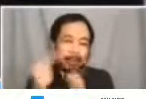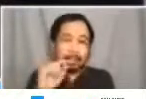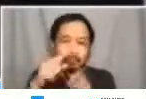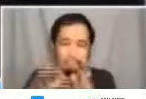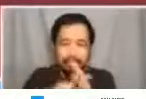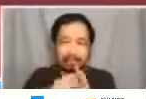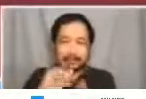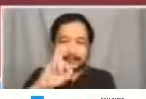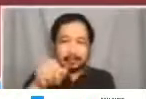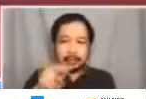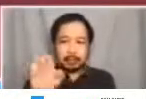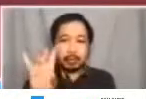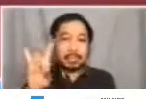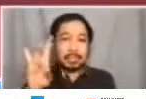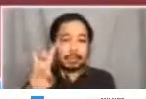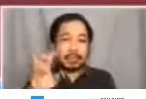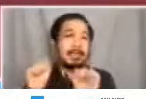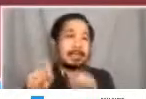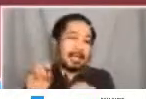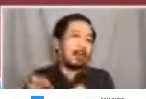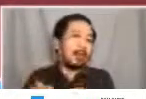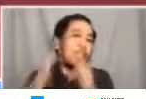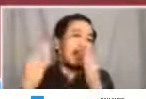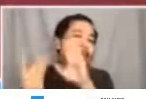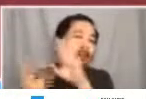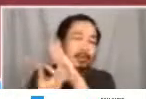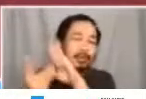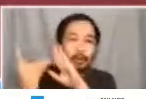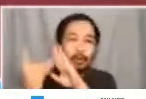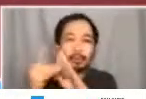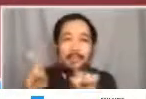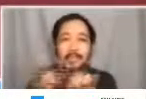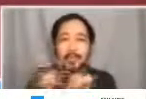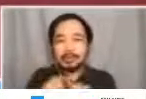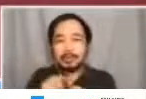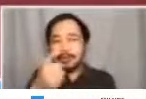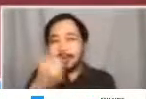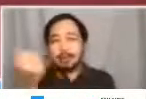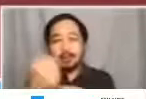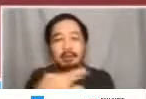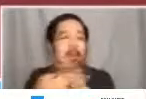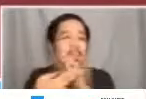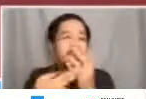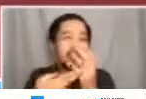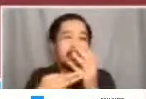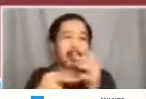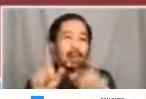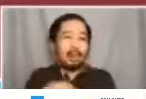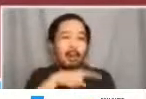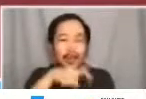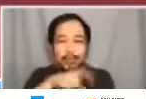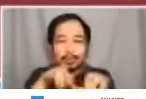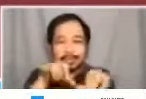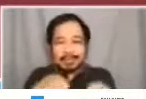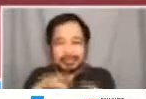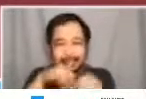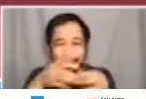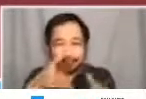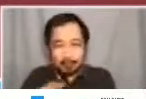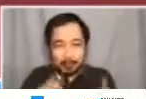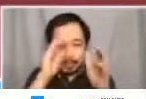Guzman. Samantala, silipin din natin ang pinakahuling balita sa Davao Region kasama si Regine